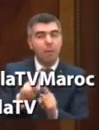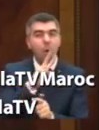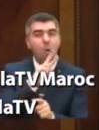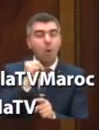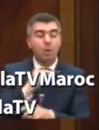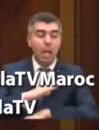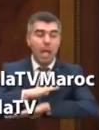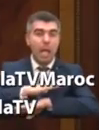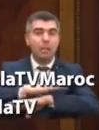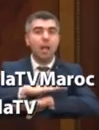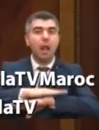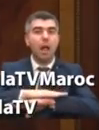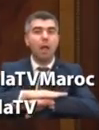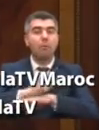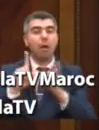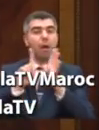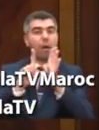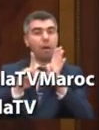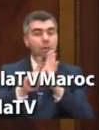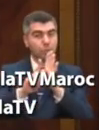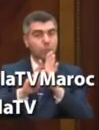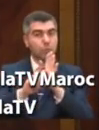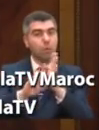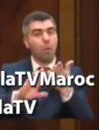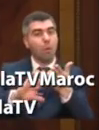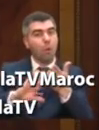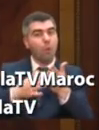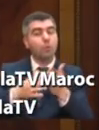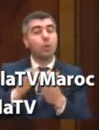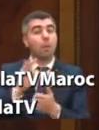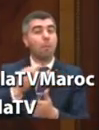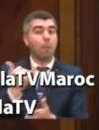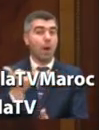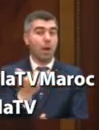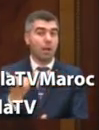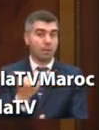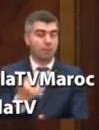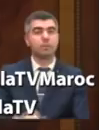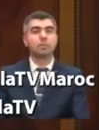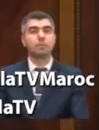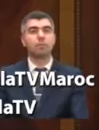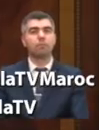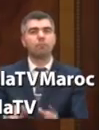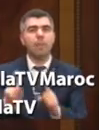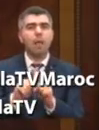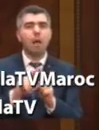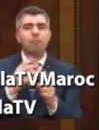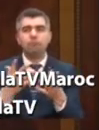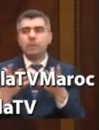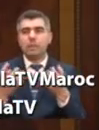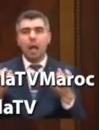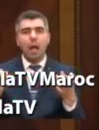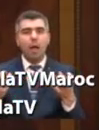التقيد والالتزام بقواعد واتفاقيات القانون الدولي الإنساني. فلا معنى لقوانين واتفاقيات